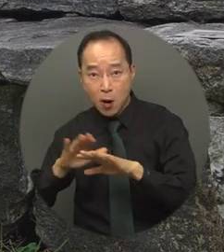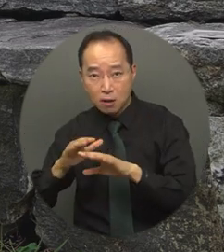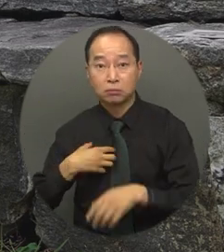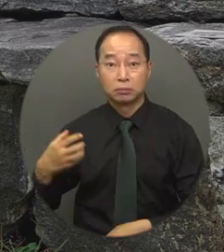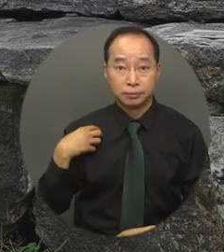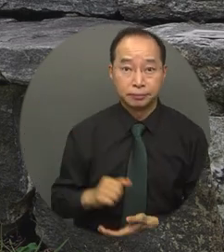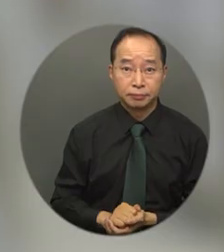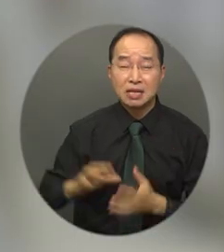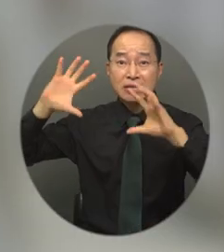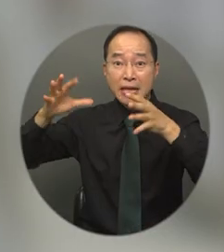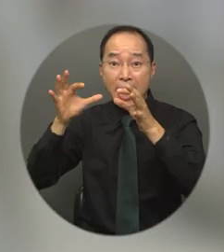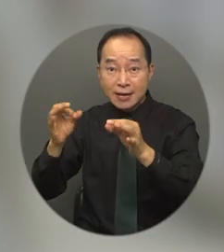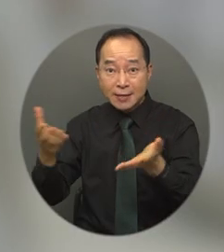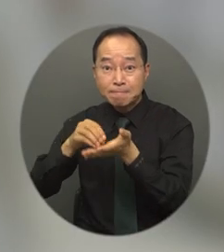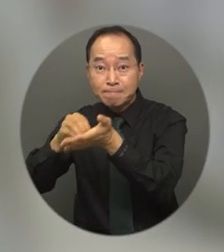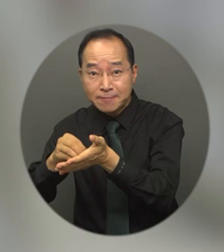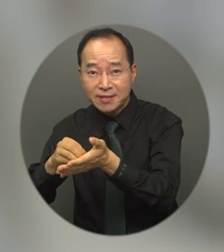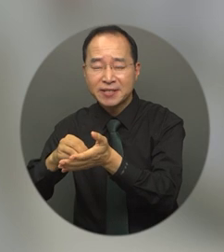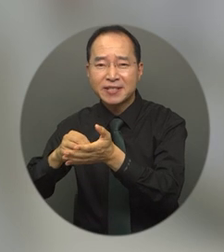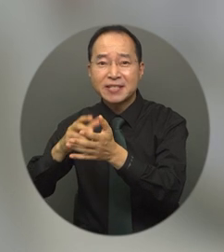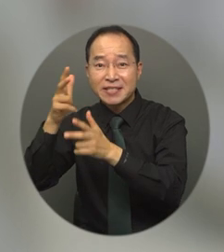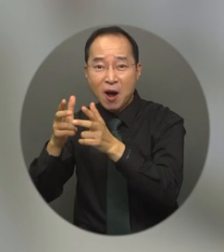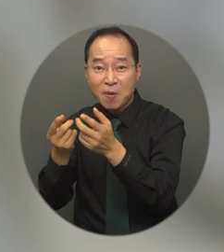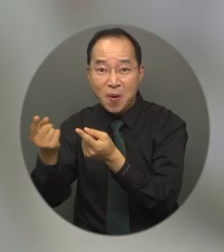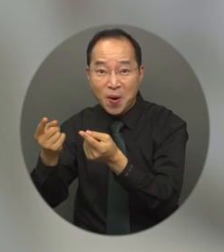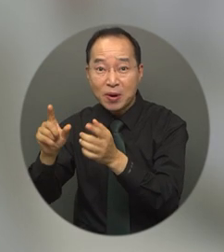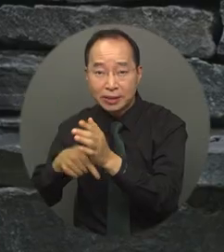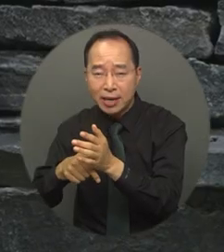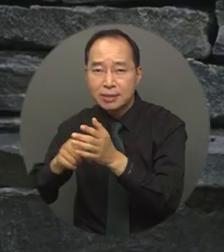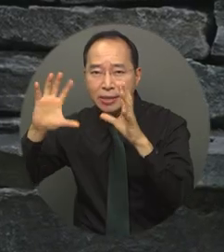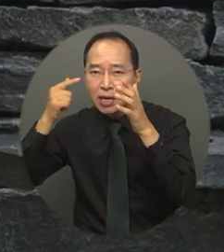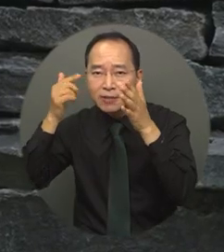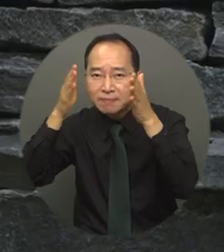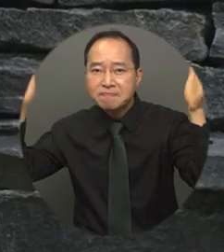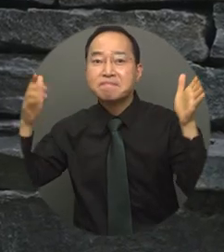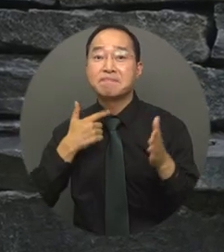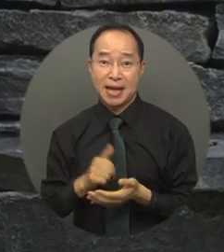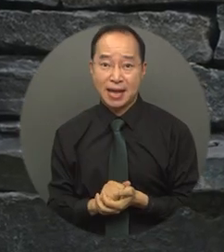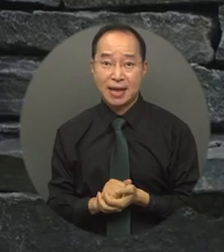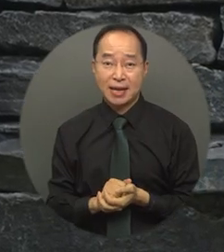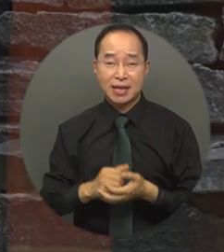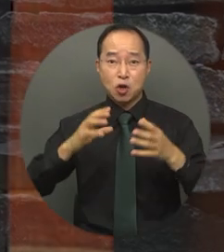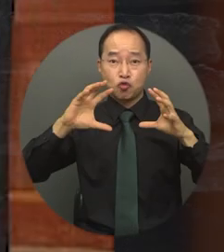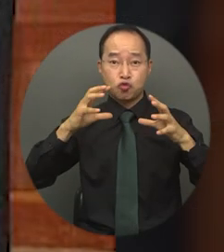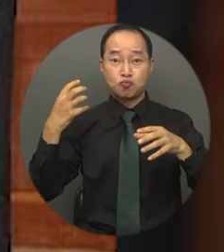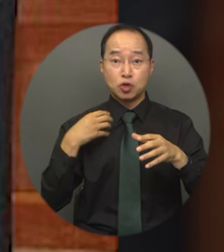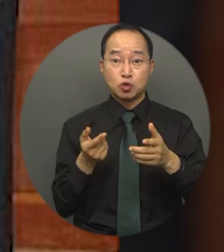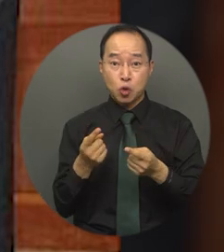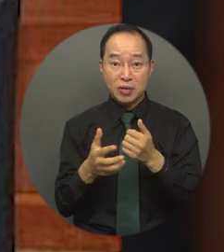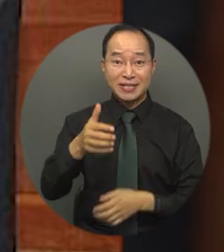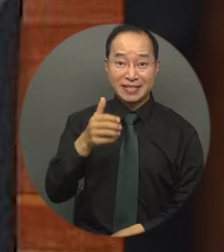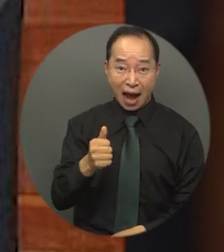매니저를 하면서는 글로벌 이슈에 대한 식견을 쌓았습니다. 국무조정실장을 하면서는 정부 내 모든